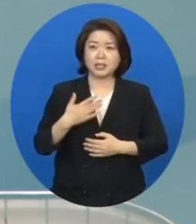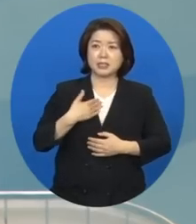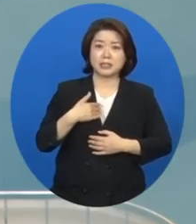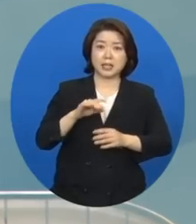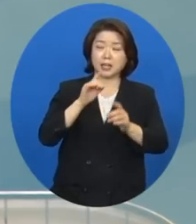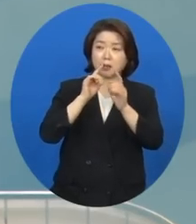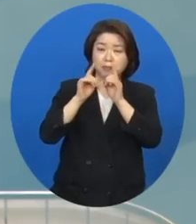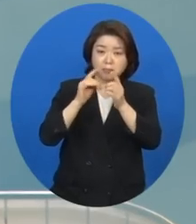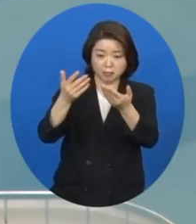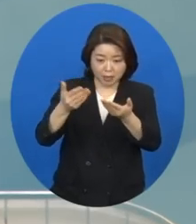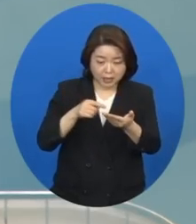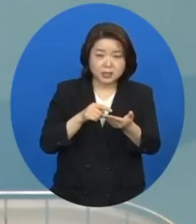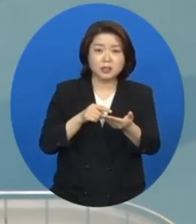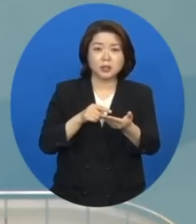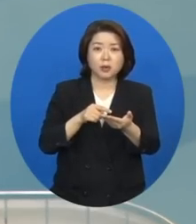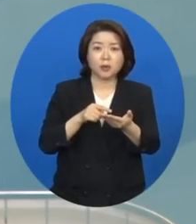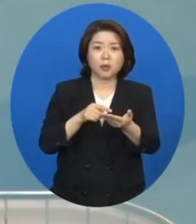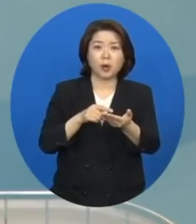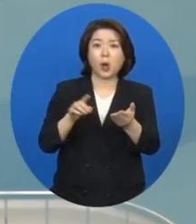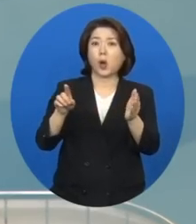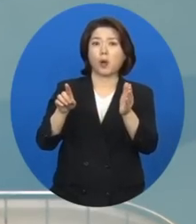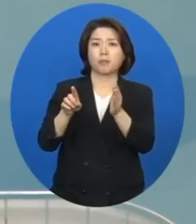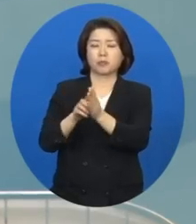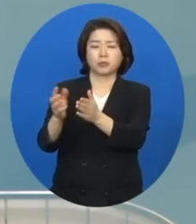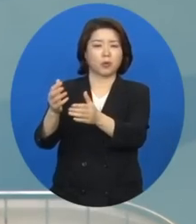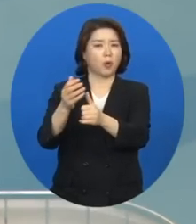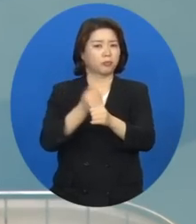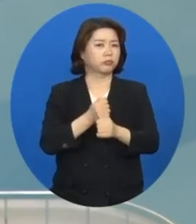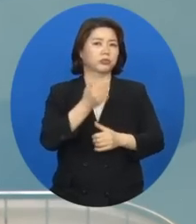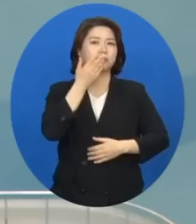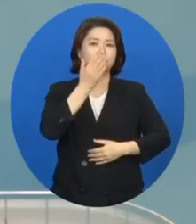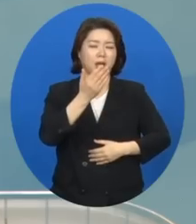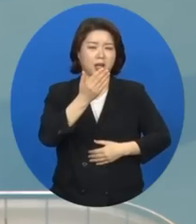말씀은 믿음으로 붙잡을 수 있어요.